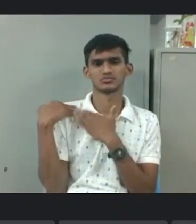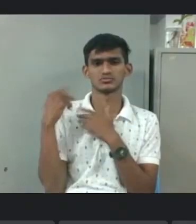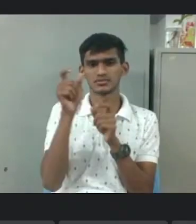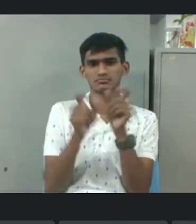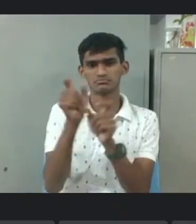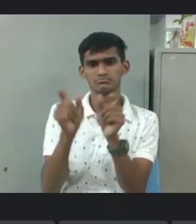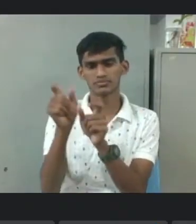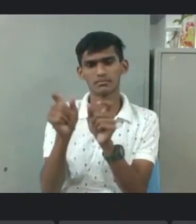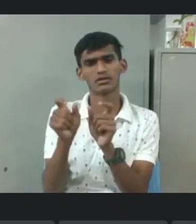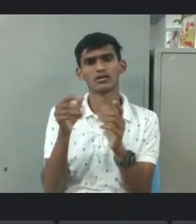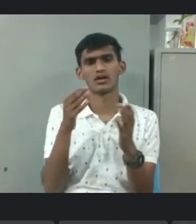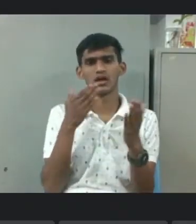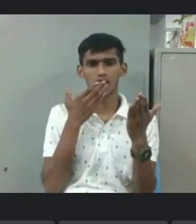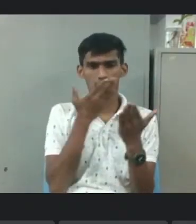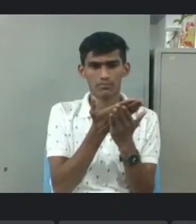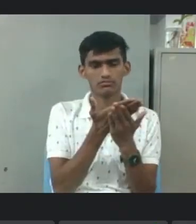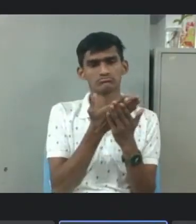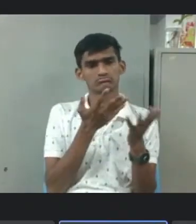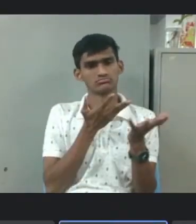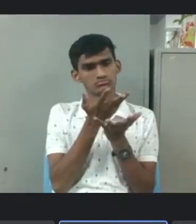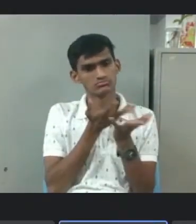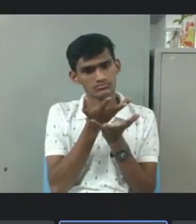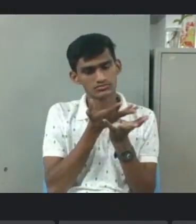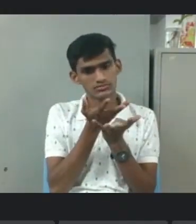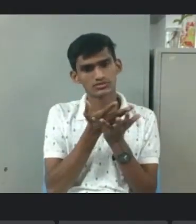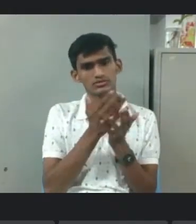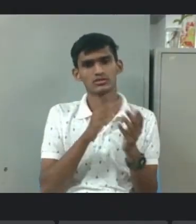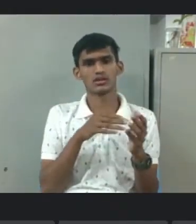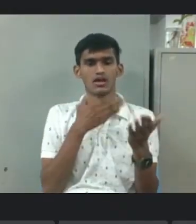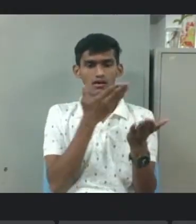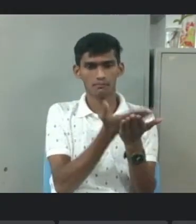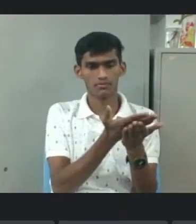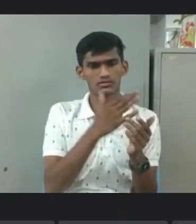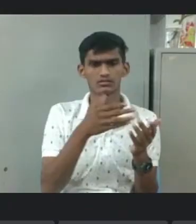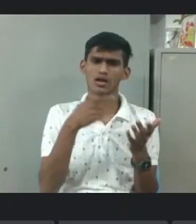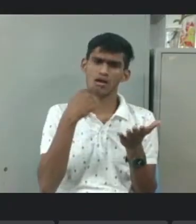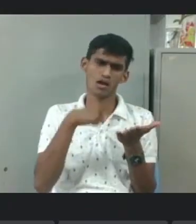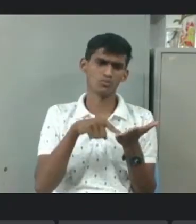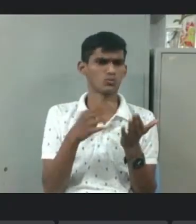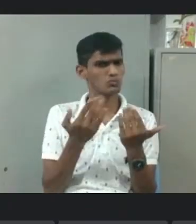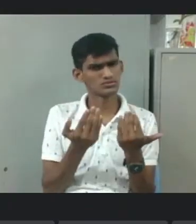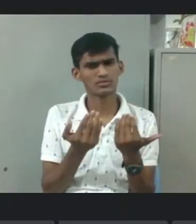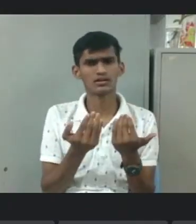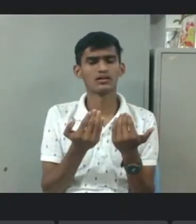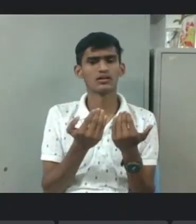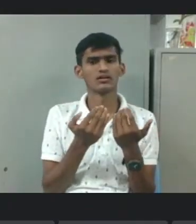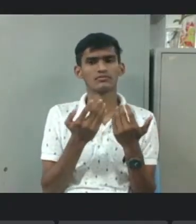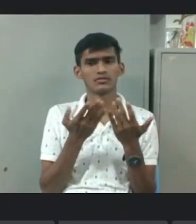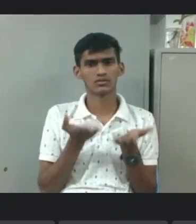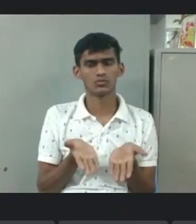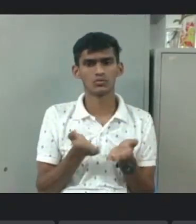അങ്ങനെയാണെങ്കിൽ അവരെ സമീപിച്ച് അവരിൽ നിന്നൊരു പെർമിഷനൊക്കെ കിട്ടിക്കഴിഞ്ഞാൽ അത് സാധ്യമാകാൻ സാധ്യതയുണ്ട്. അപ്പൊ അതിനു